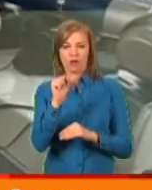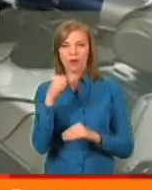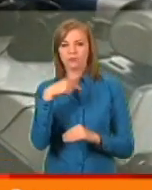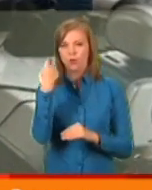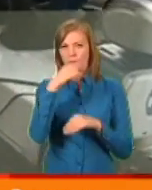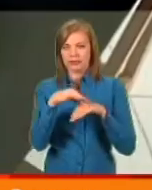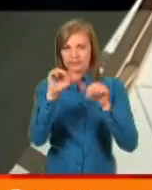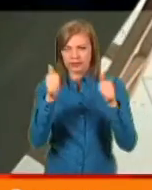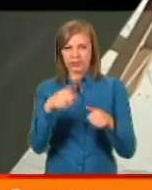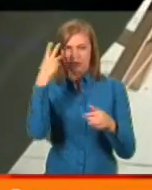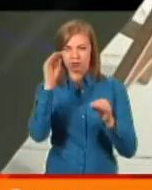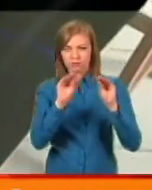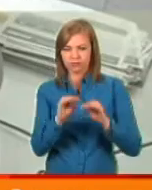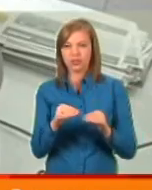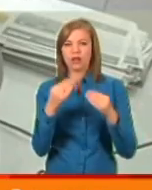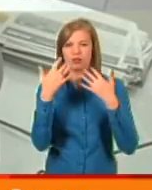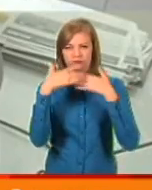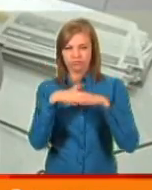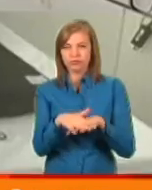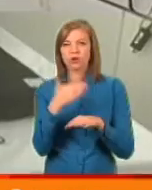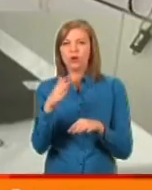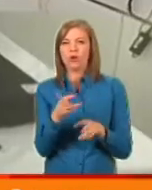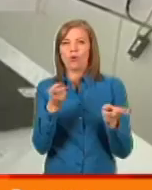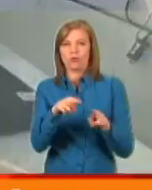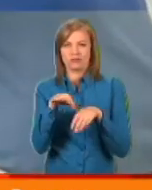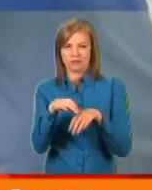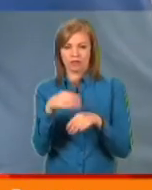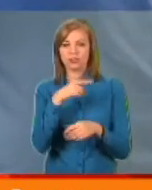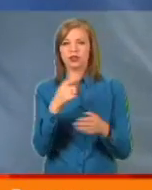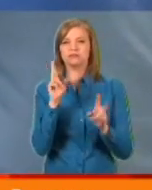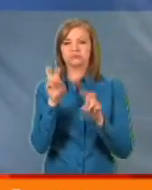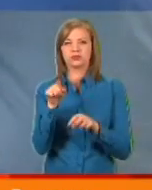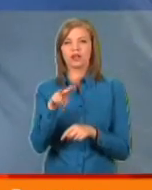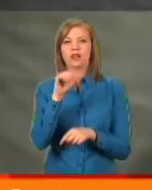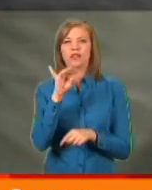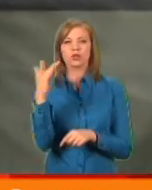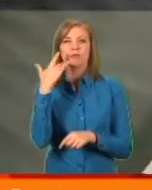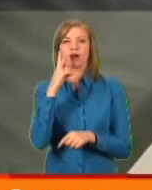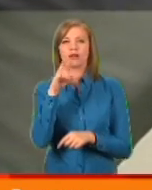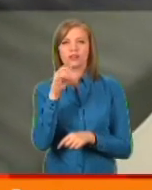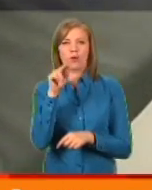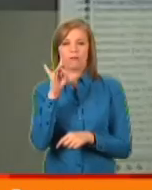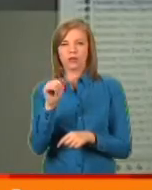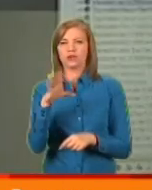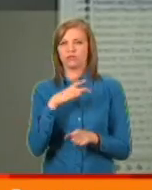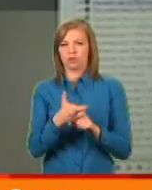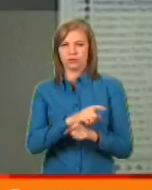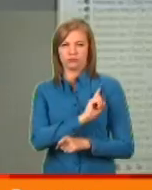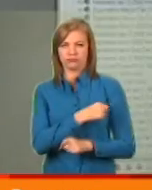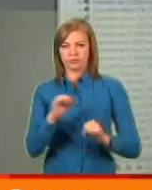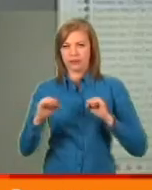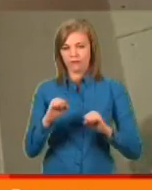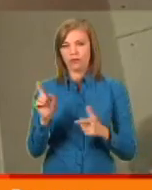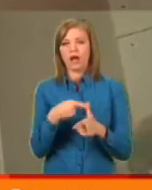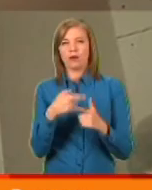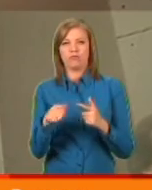Обриси тіла змоделювали, проаналізувавши структуру останків. Жінку називають латиноамериканською Клеопатрою. Вона була впливовою правителькою